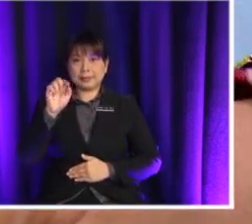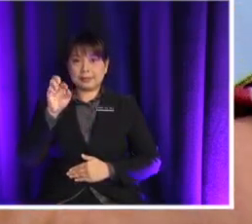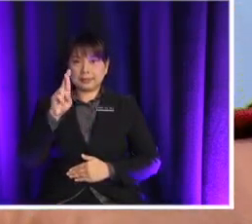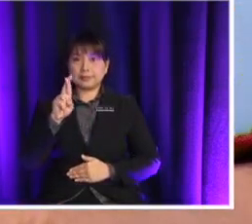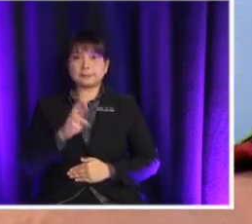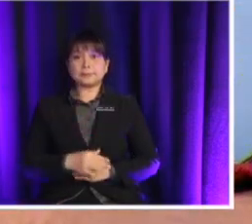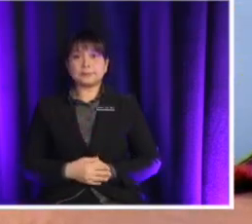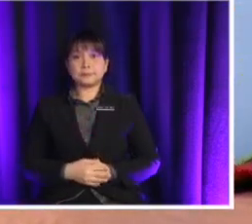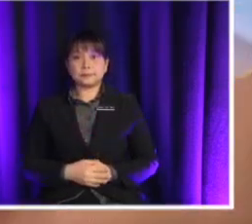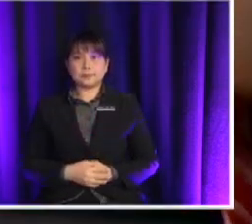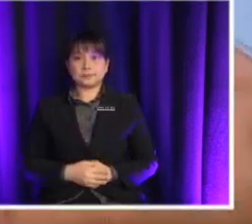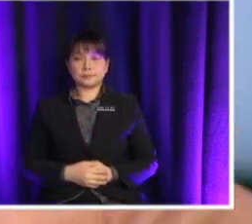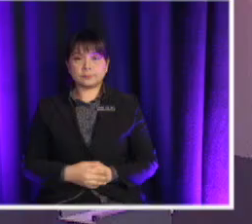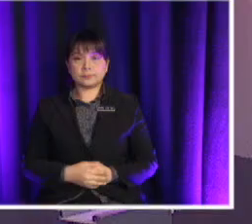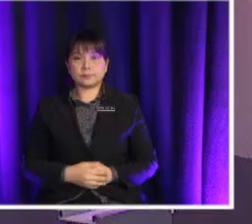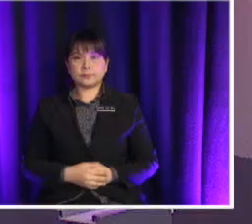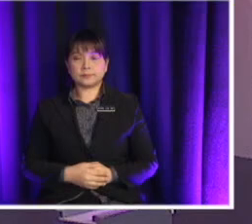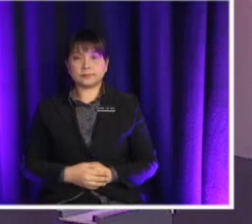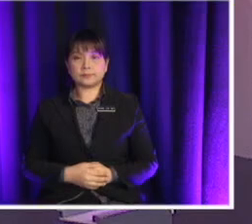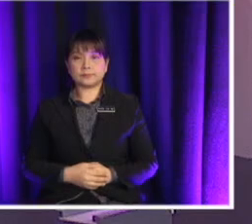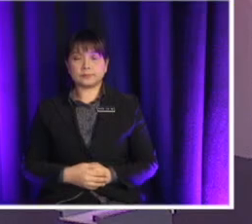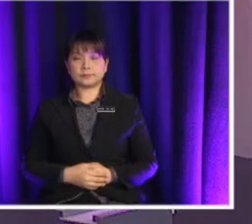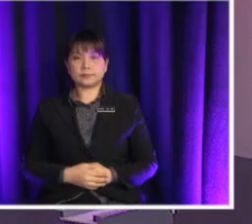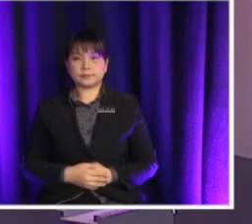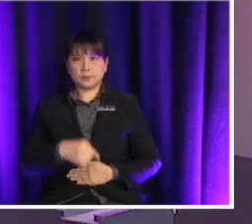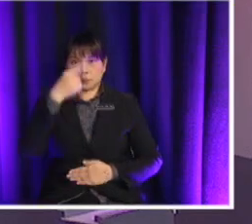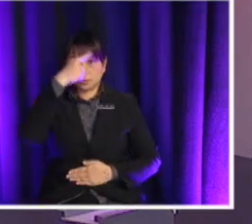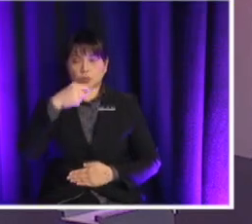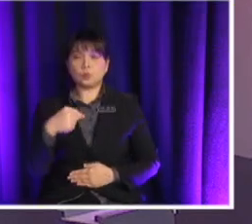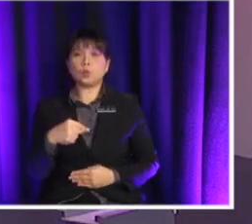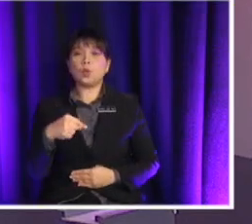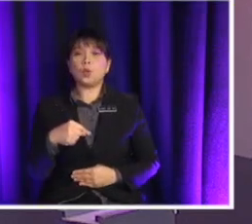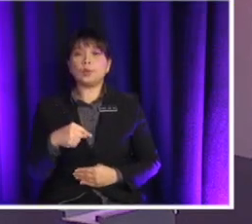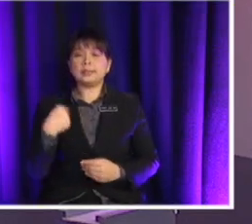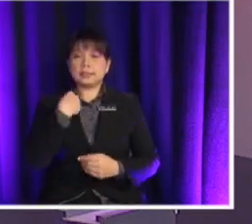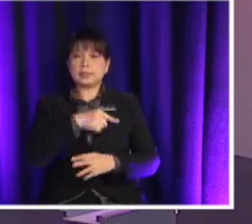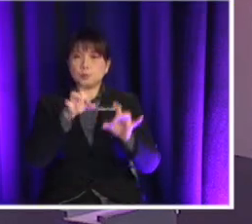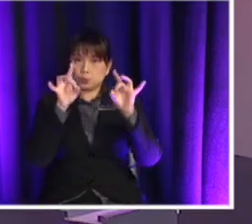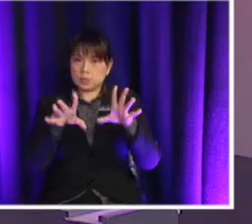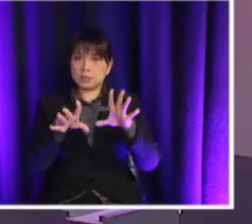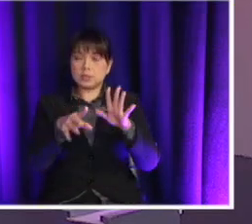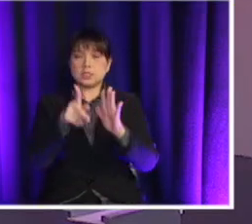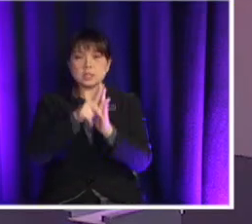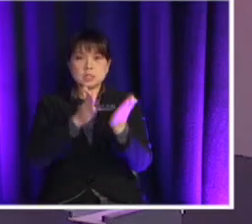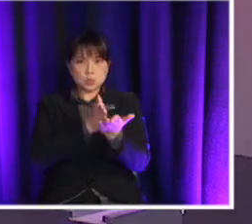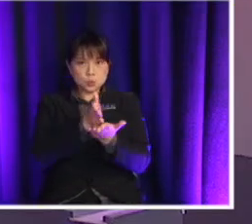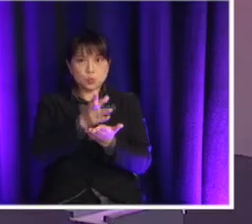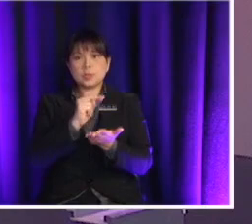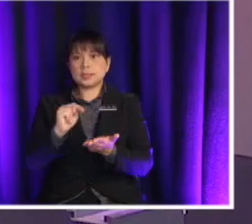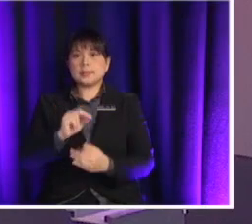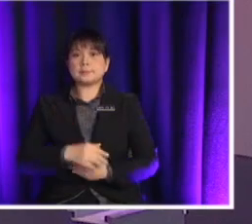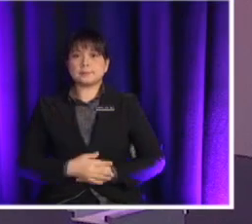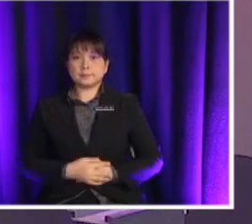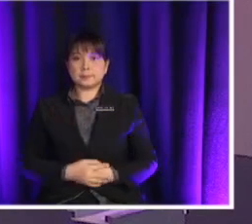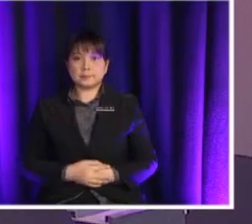guna meter ohm. Kita guna meter ohm untuk kita uji keterusan. So bermaksud bila kita uji keterusan, okey. Okey, cikgu, saya boleh